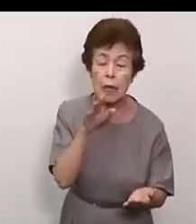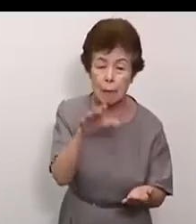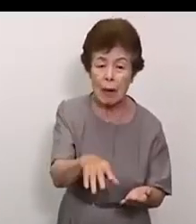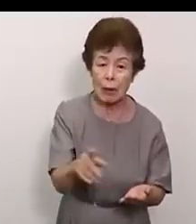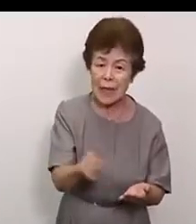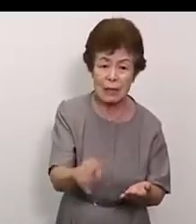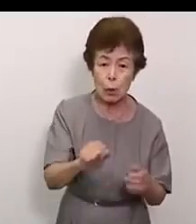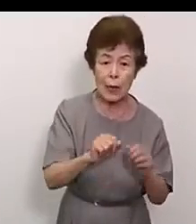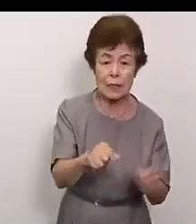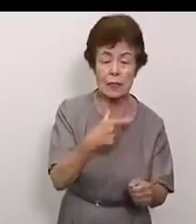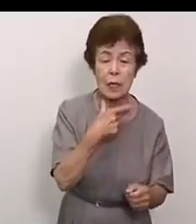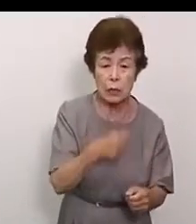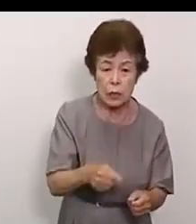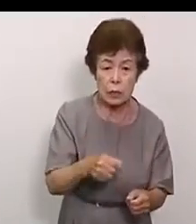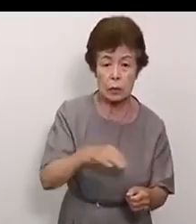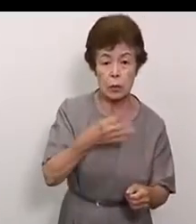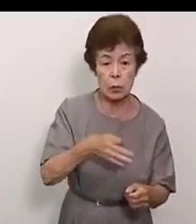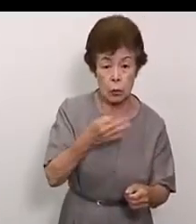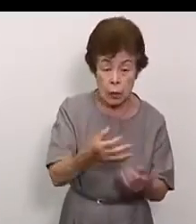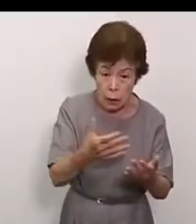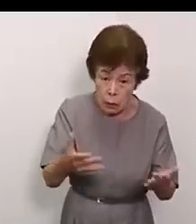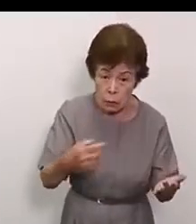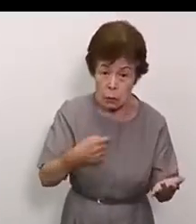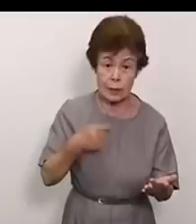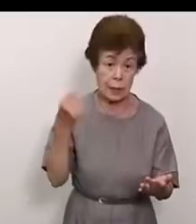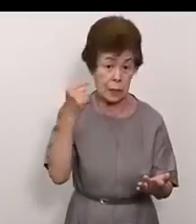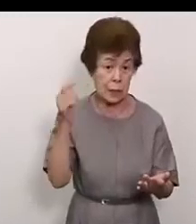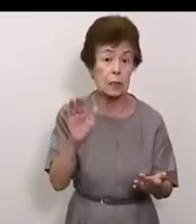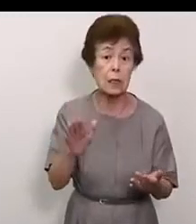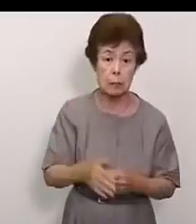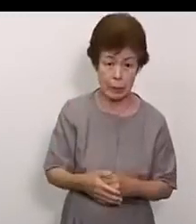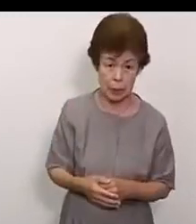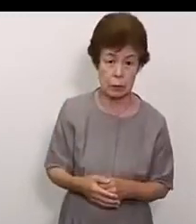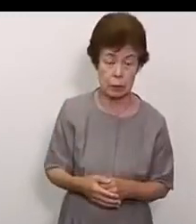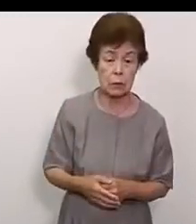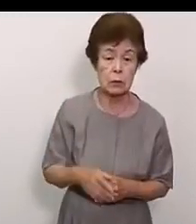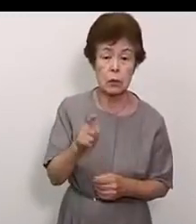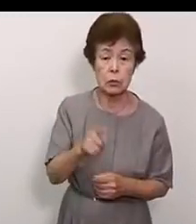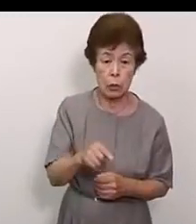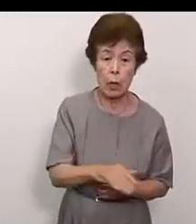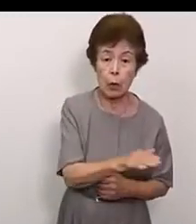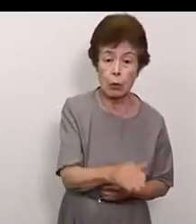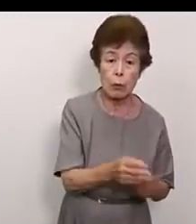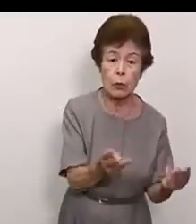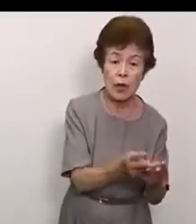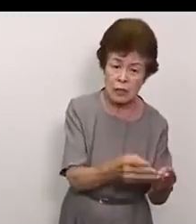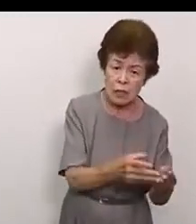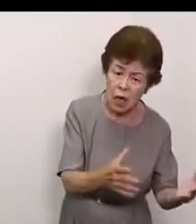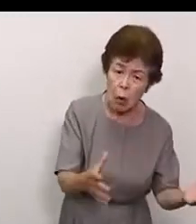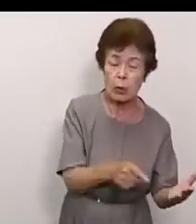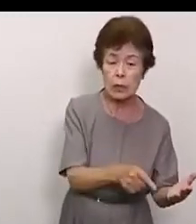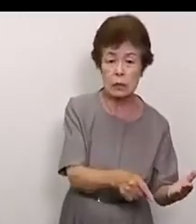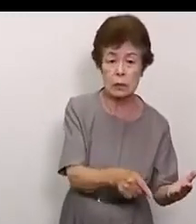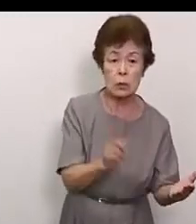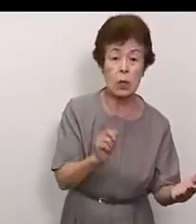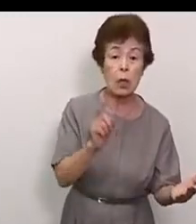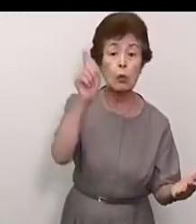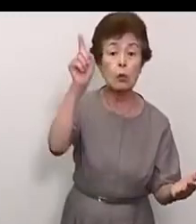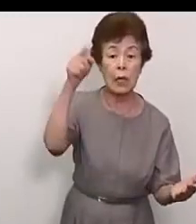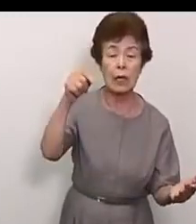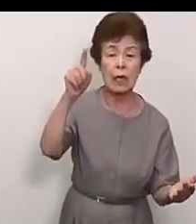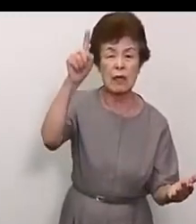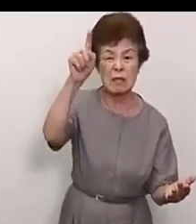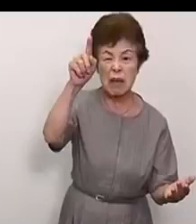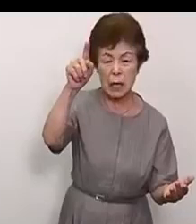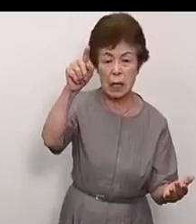てくれという声をたくさん聞いてます。それは人数が多いという問題もあるし、上から非常に